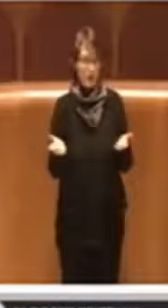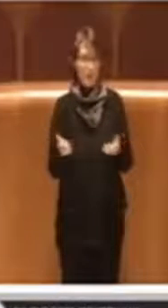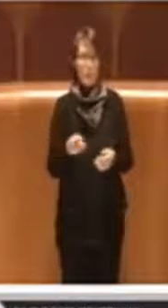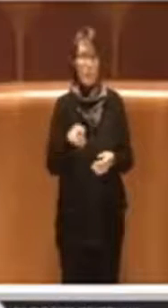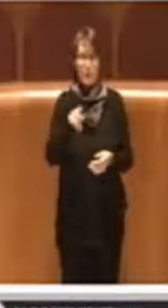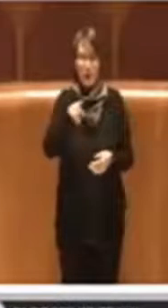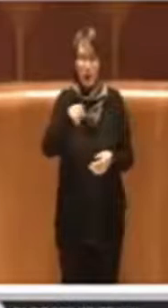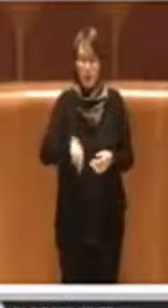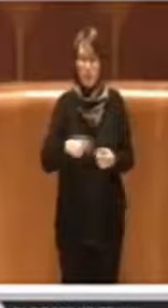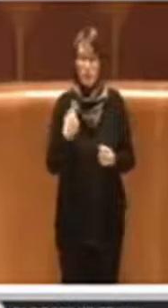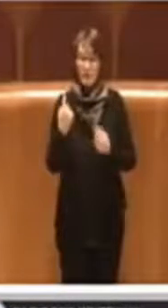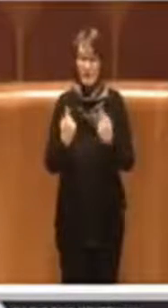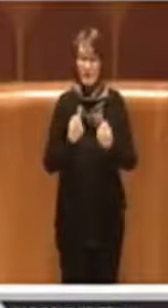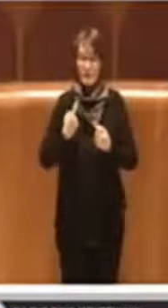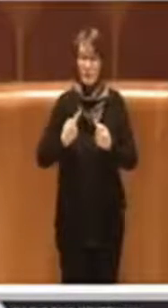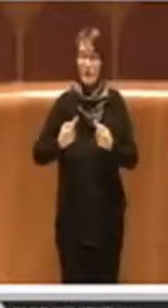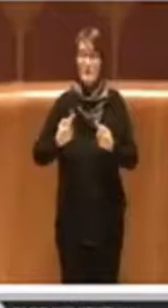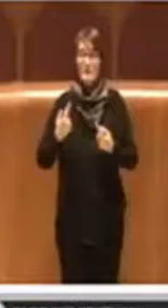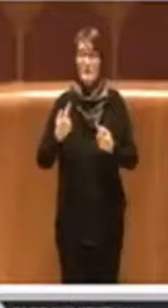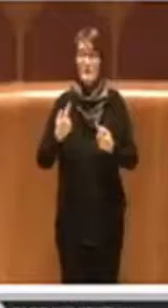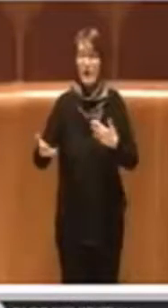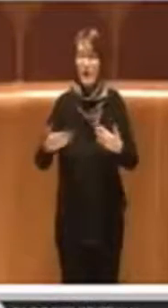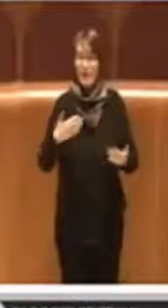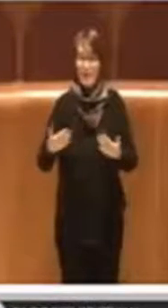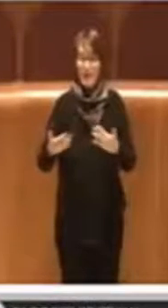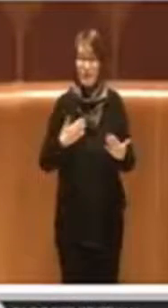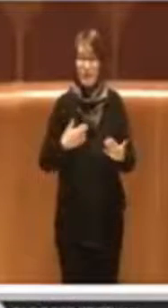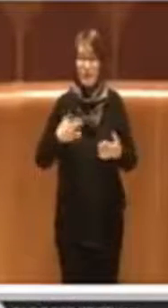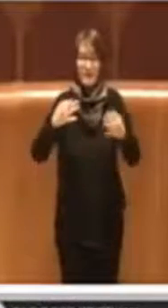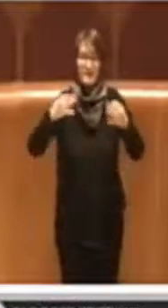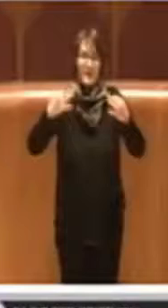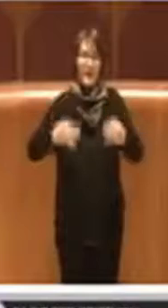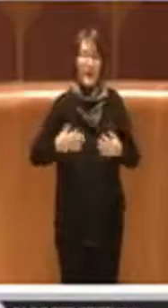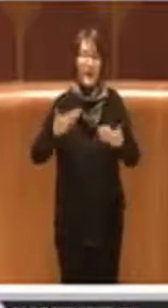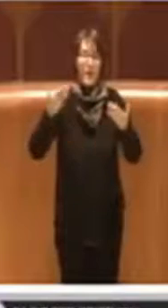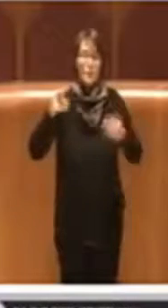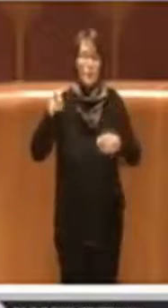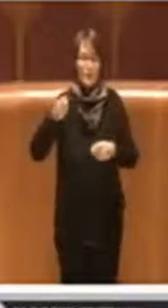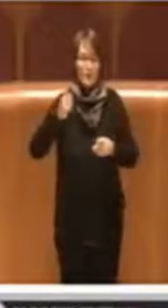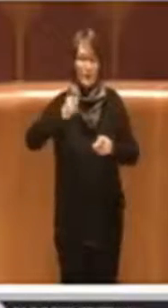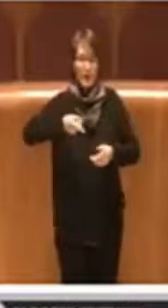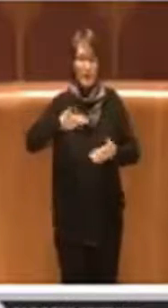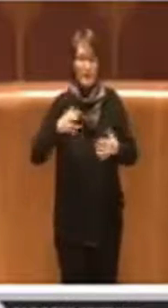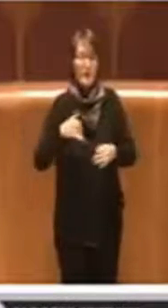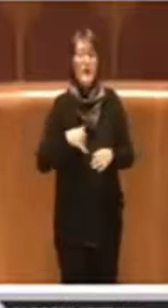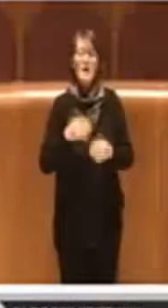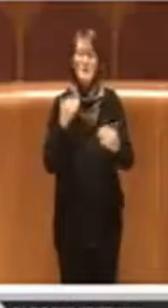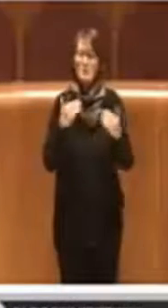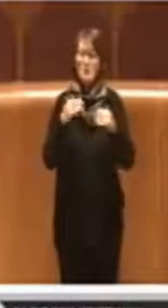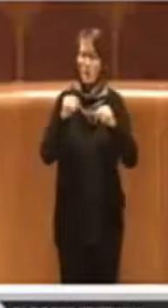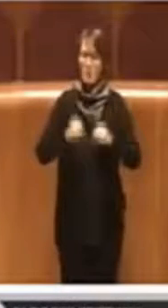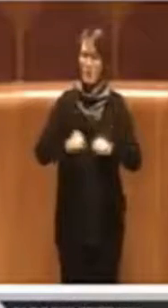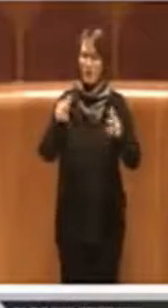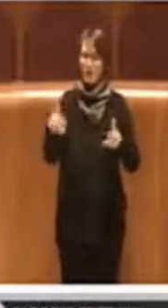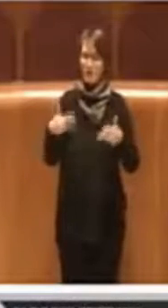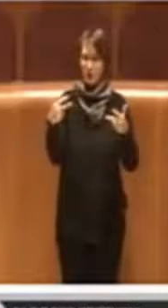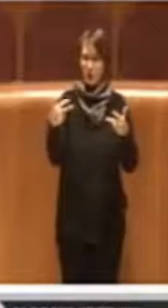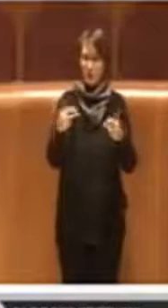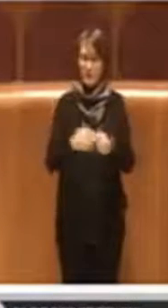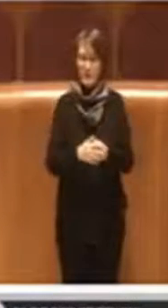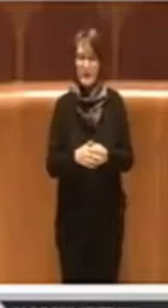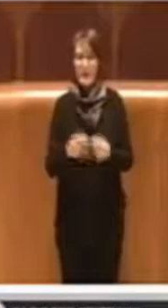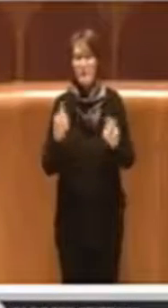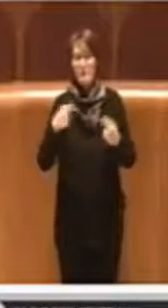dello stato d'emergenza dichiarato dall'autorità, ovviamente le adunanze possono tenersi in videoconferenza. Questa è